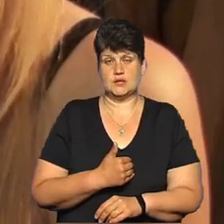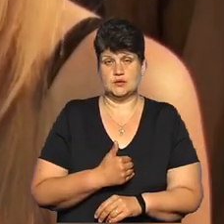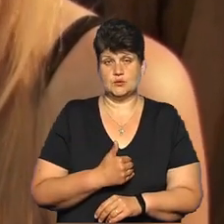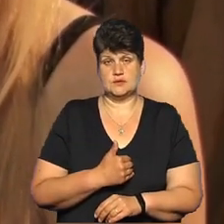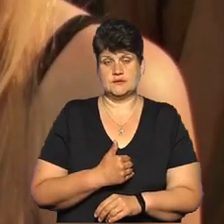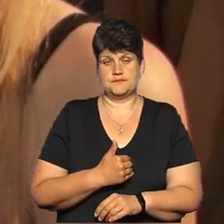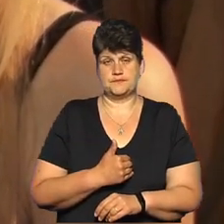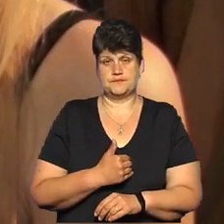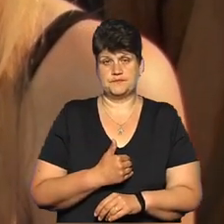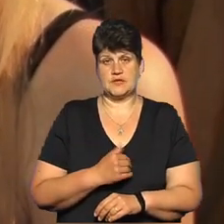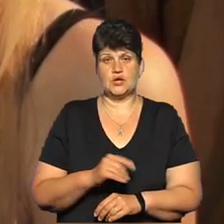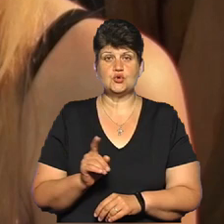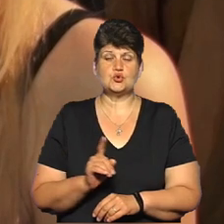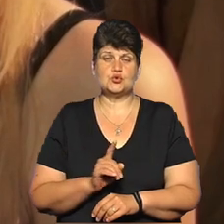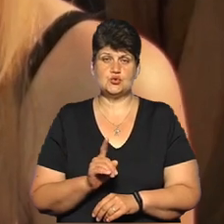щоб